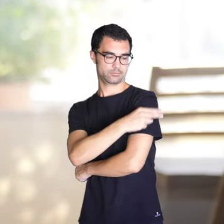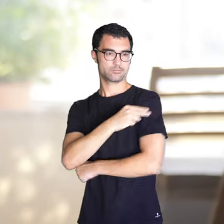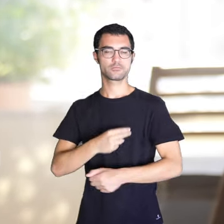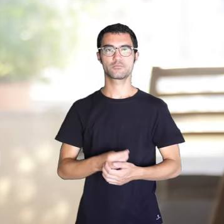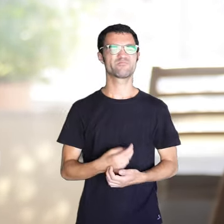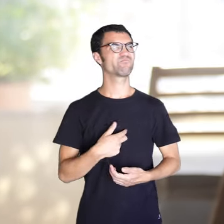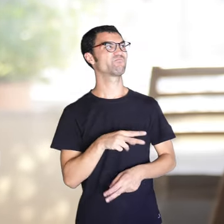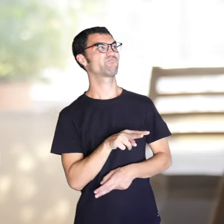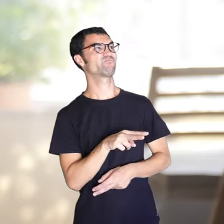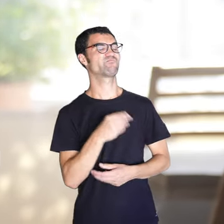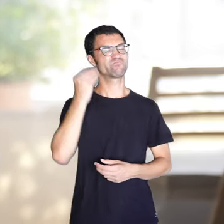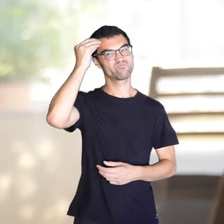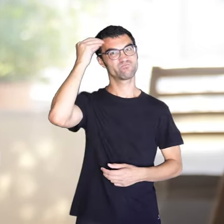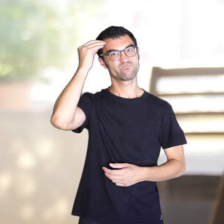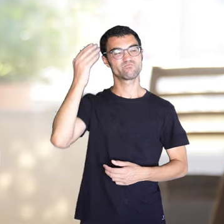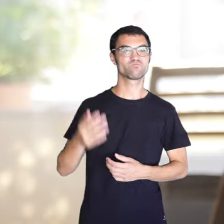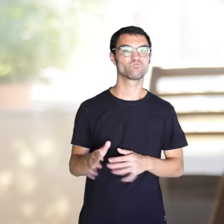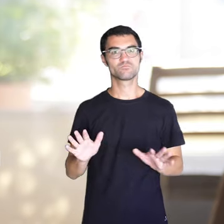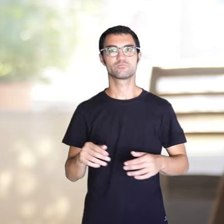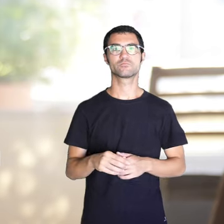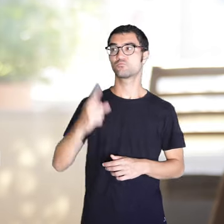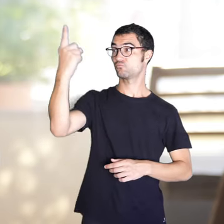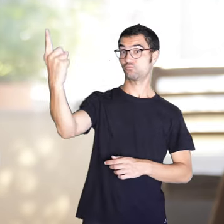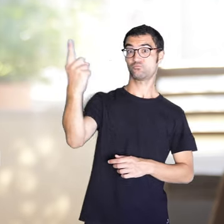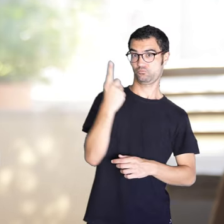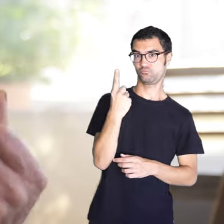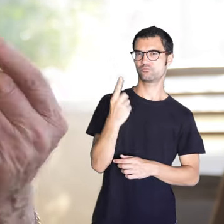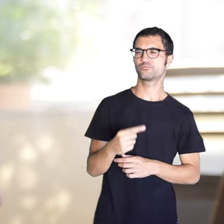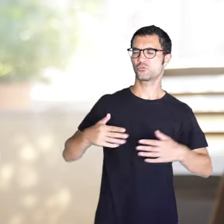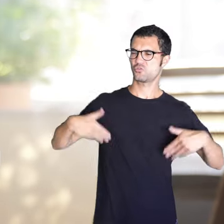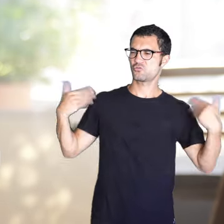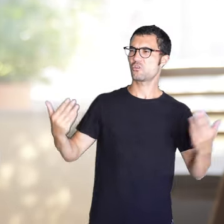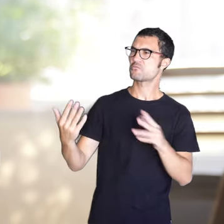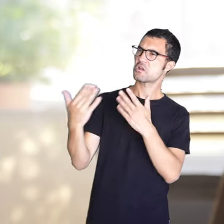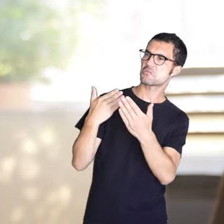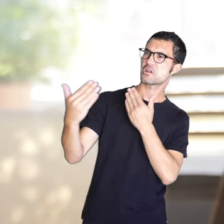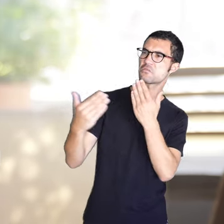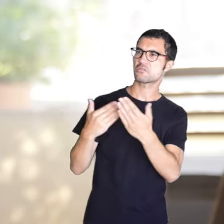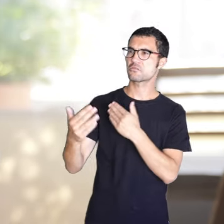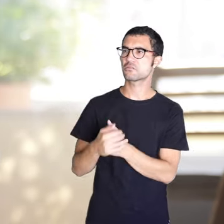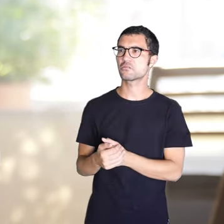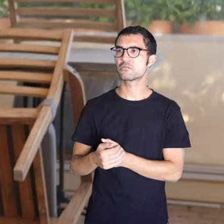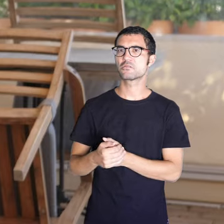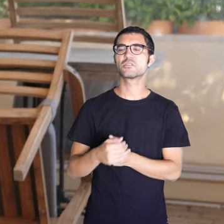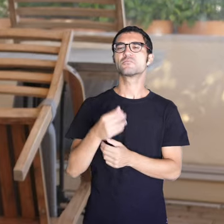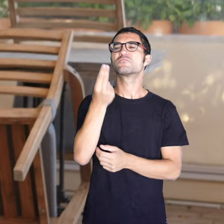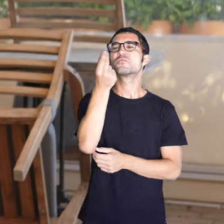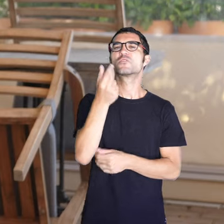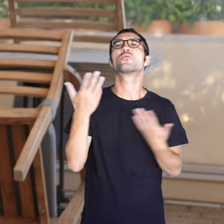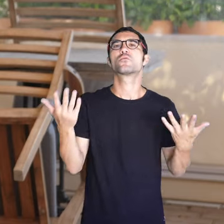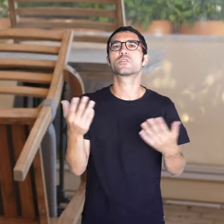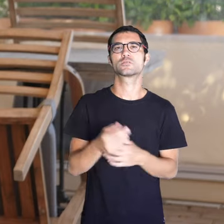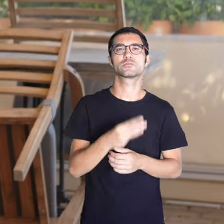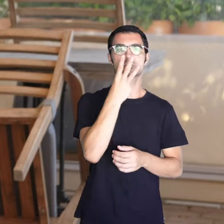conegut, i li vaig dir, mam, me passa això, això. Dic, sí, que me cobraràs per 3 dies. Diu,